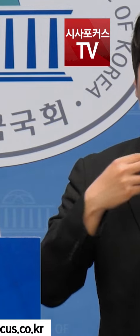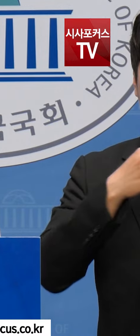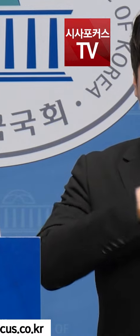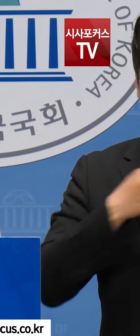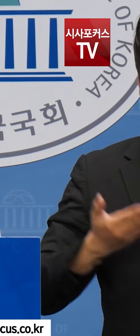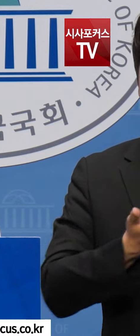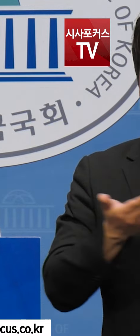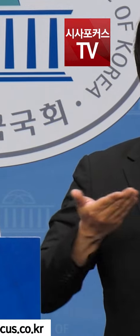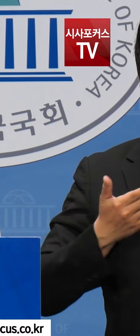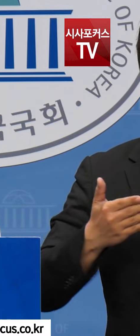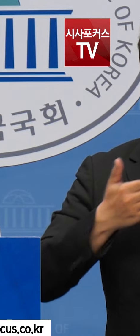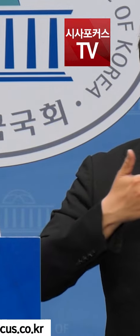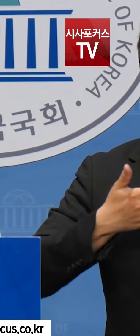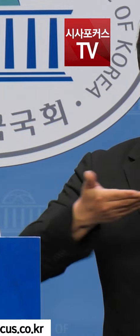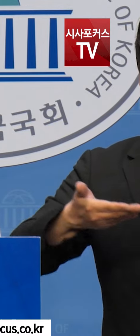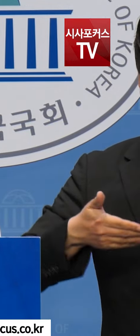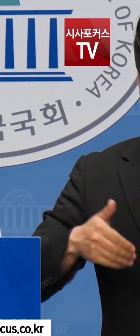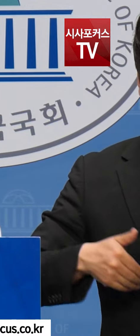화답해 주셔야 합니다.